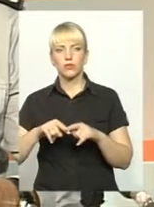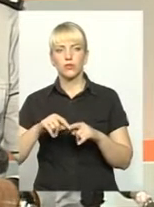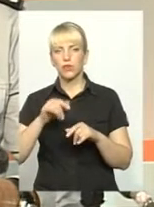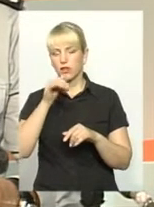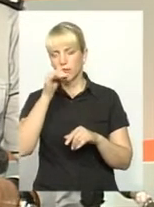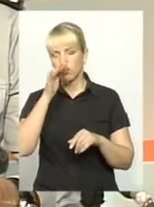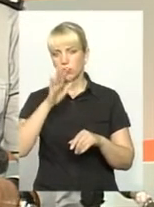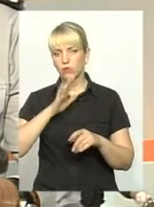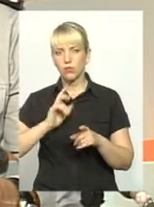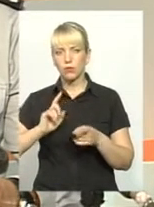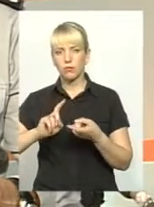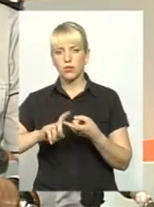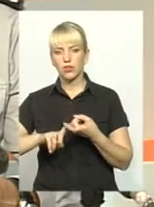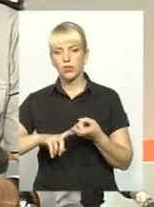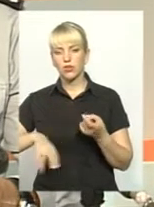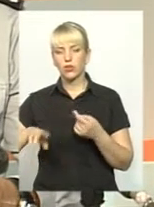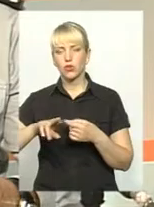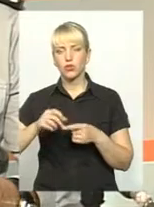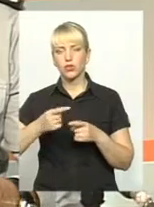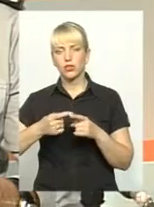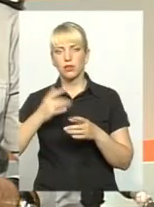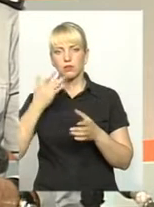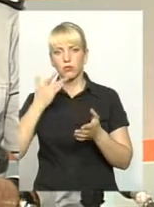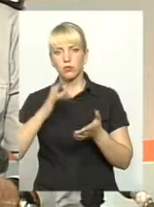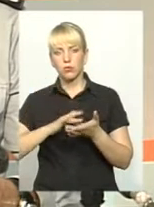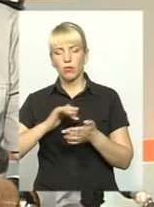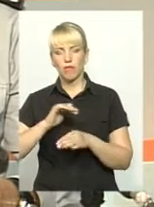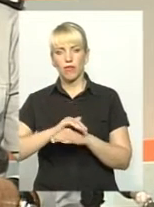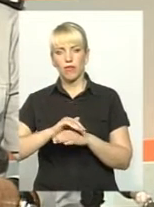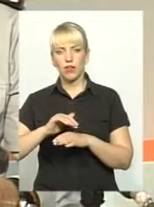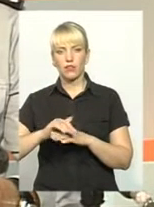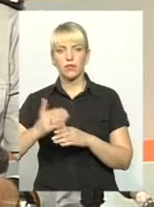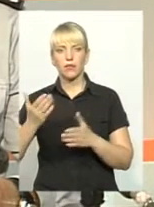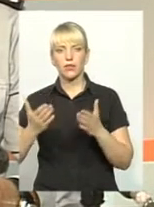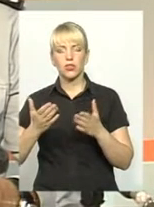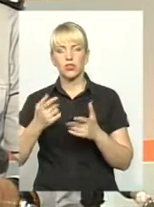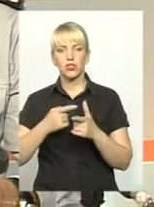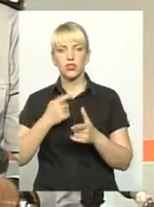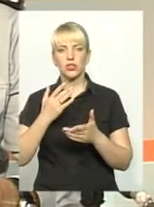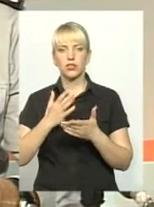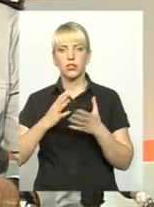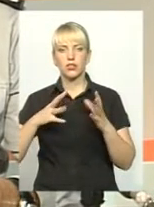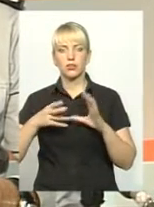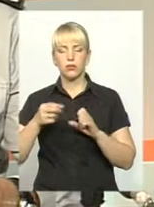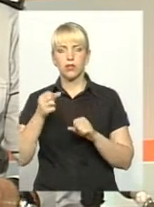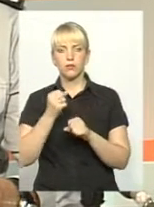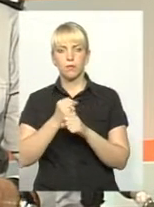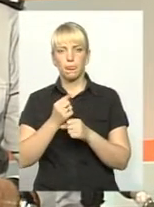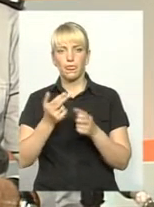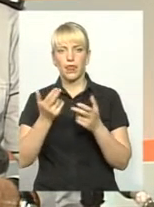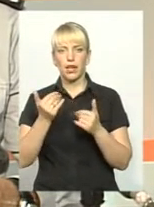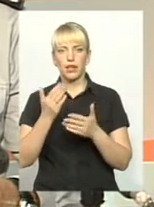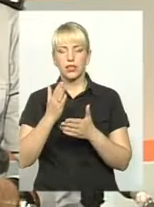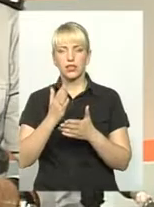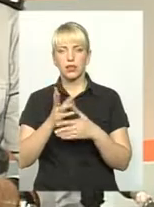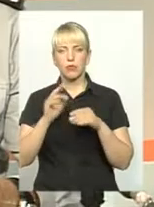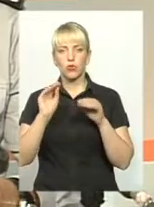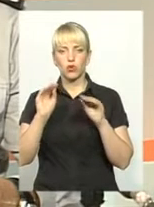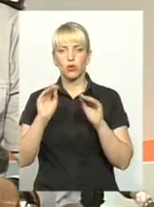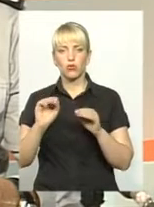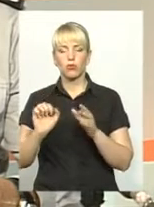може бути причетний до цих ганебних фактів. Чи є результати роботи? Результати роботи, безумовно, є по документуванню цих